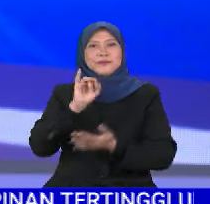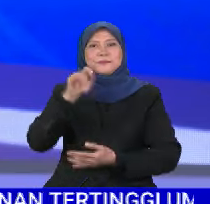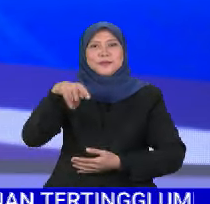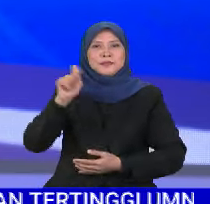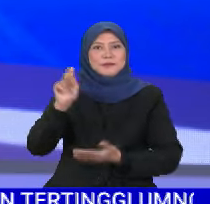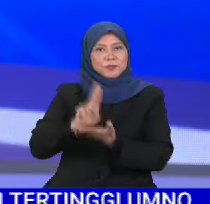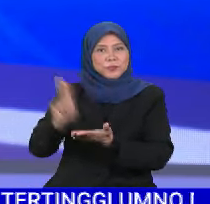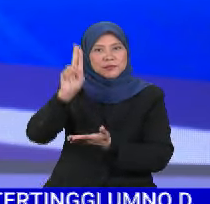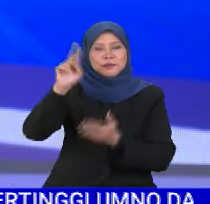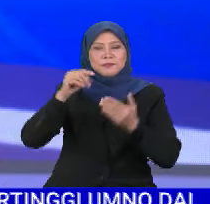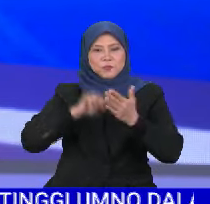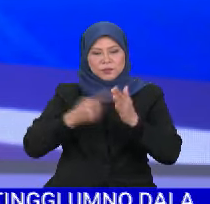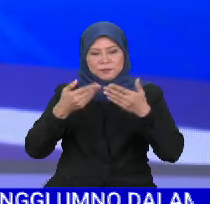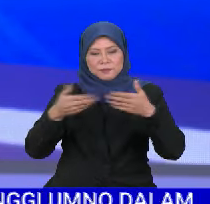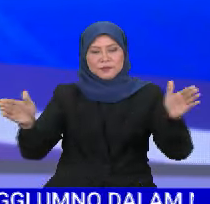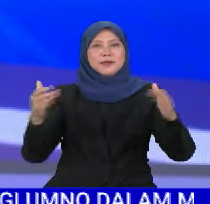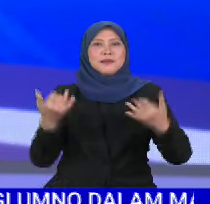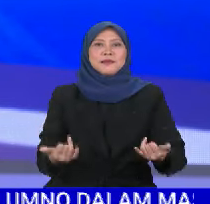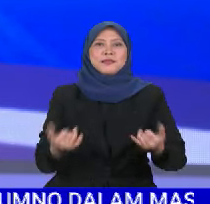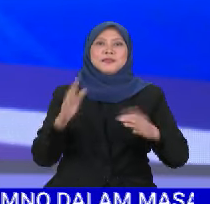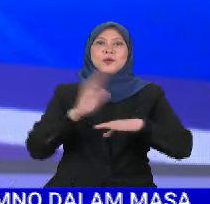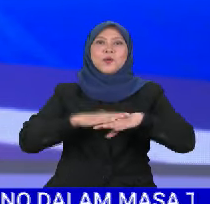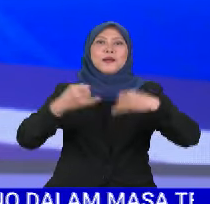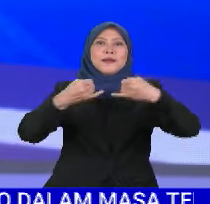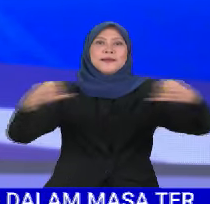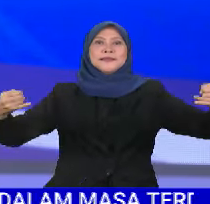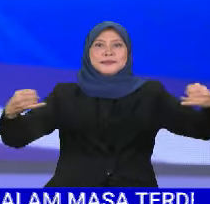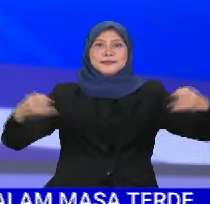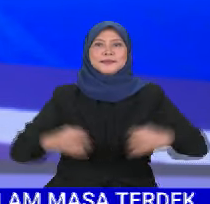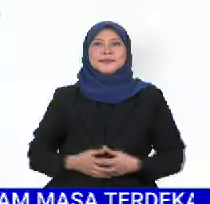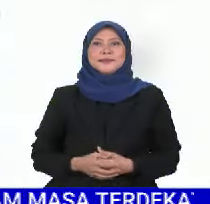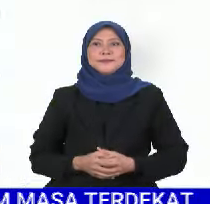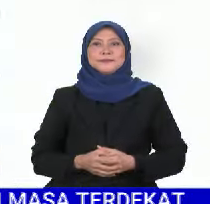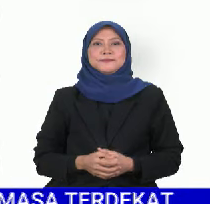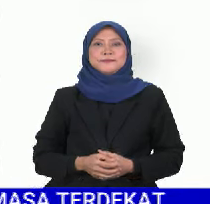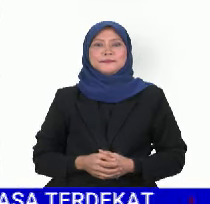IPT mula dibuka hari ini secara dalam talian.